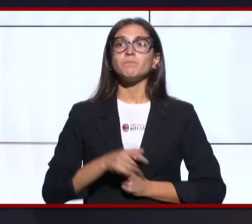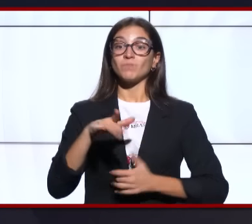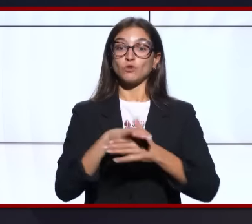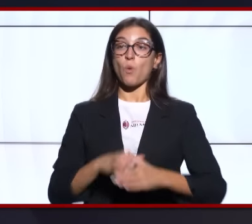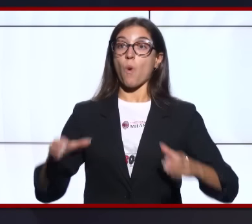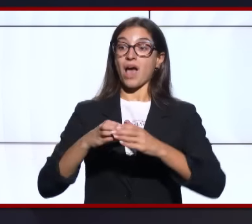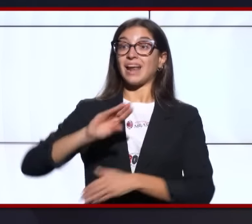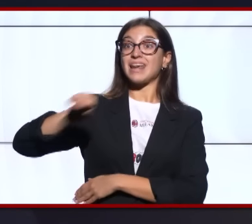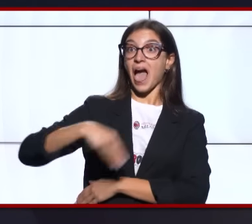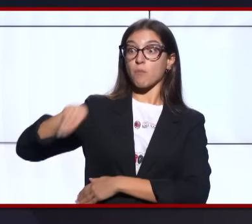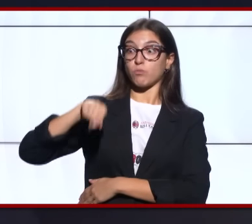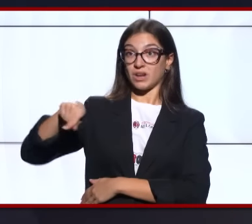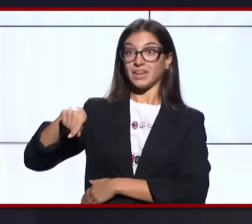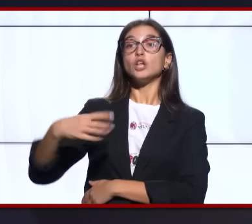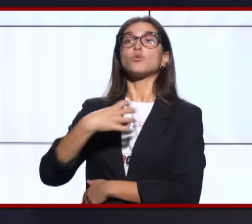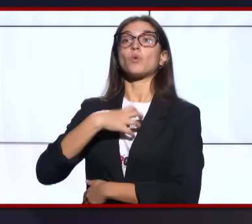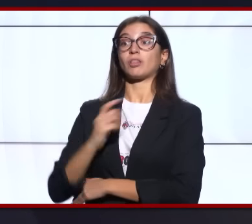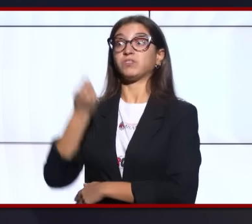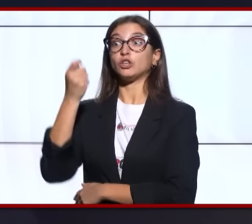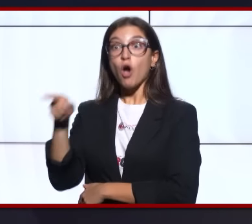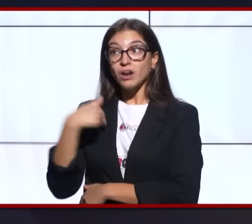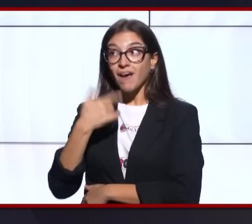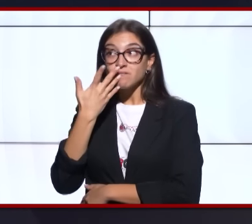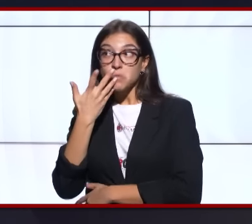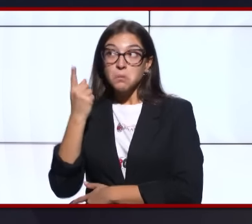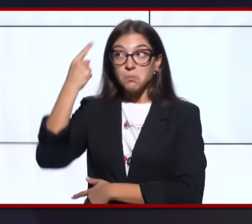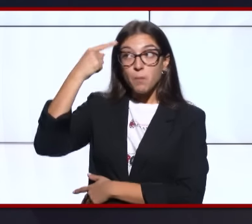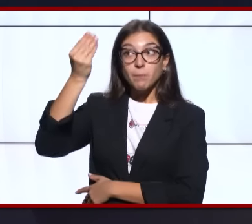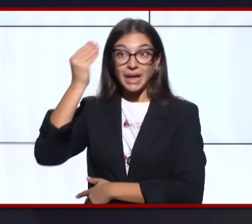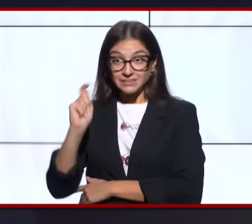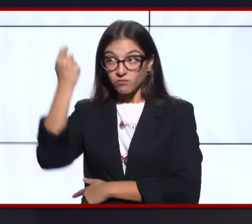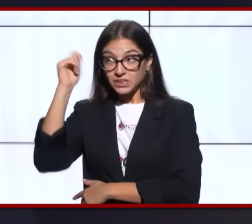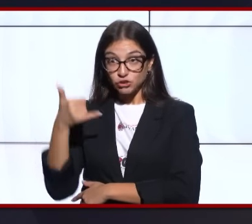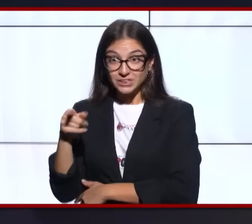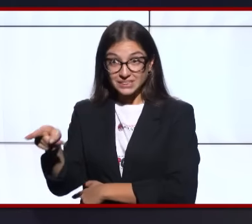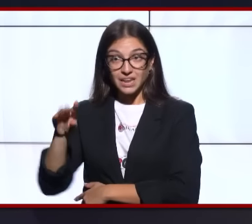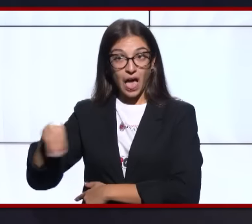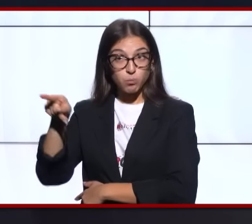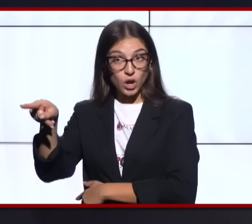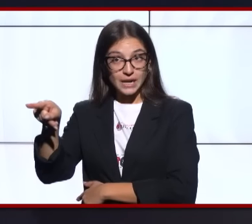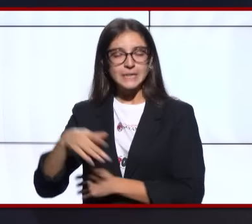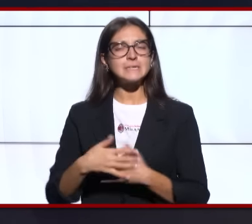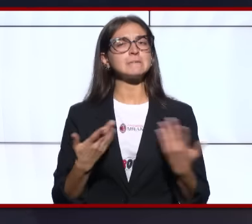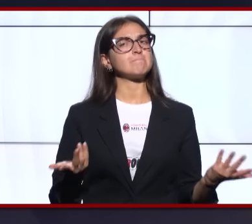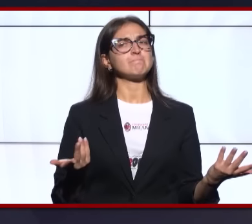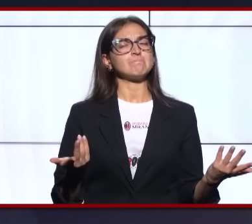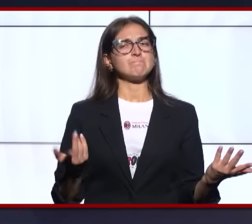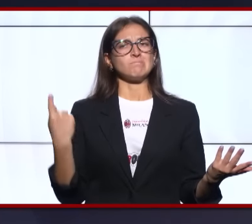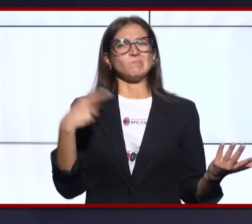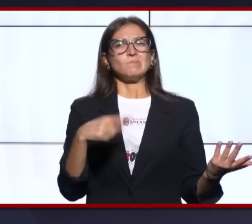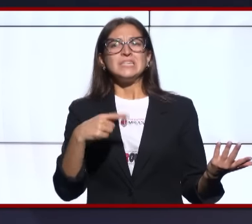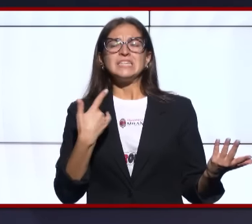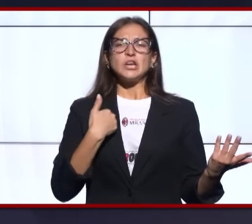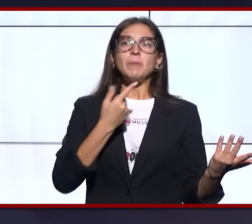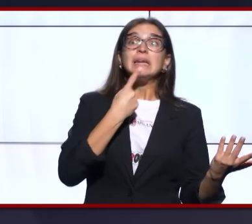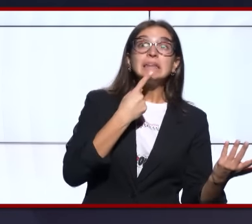Vittoria dello scudetto è la favorita io questa cosa di favoritismo per me